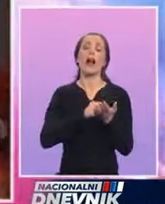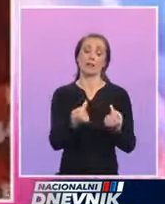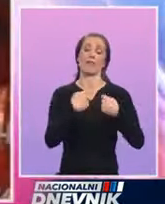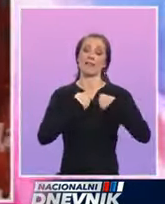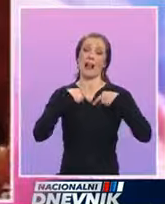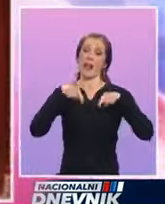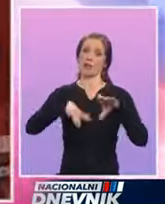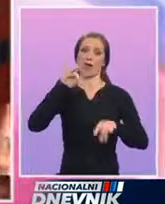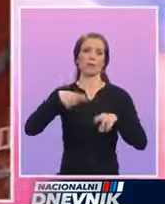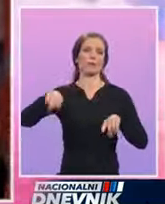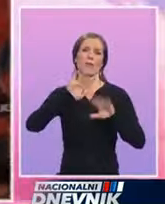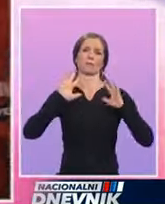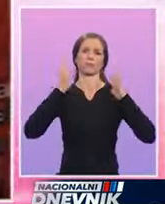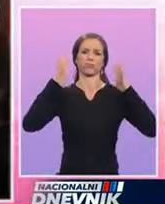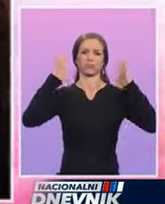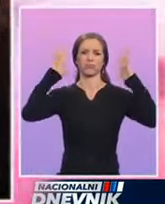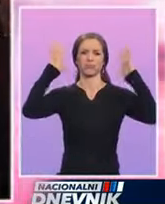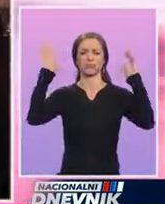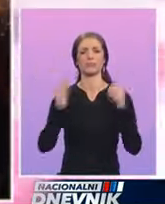izborima.